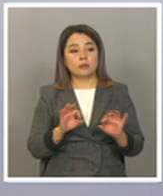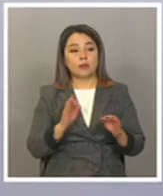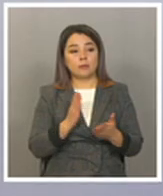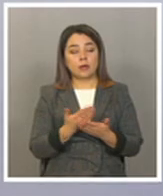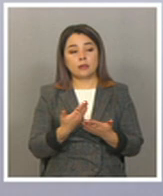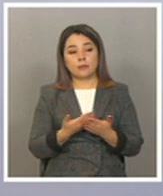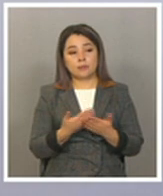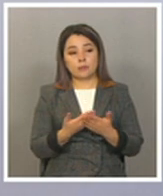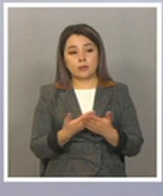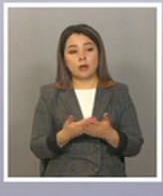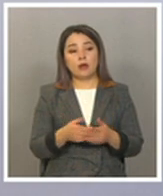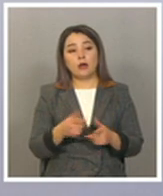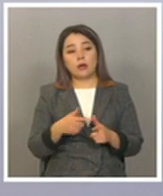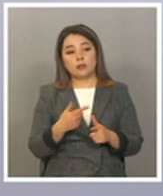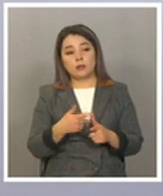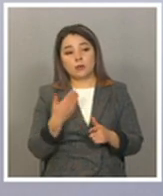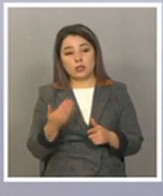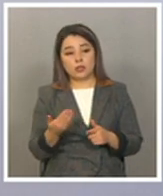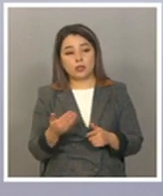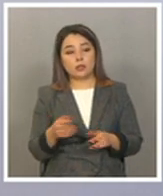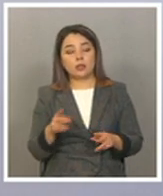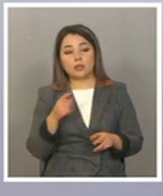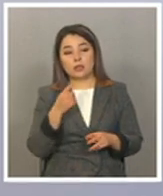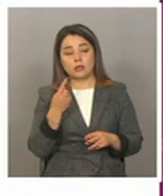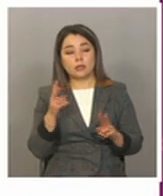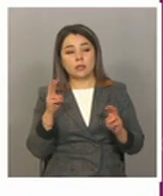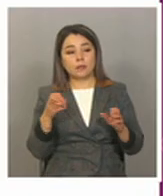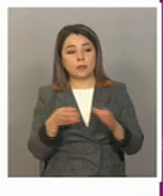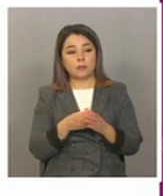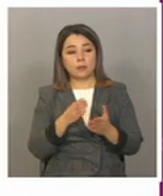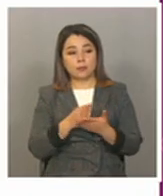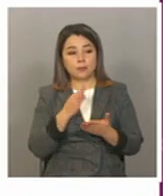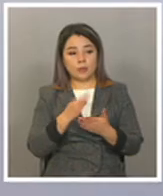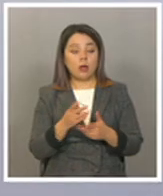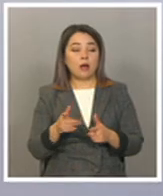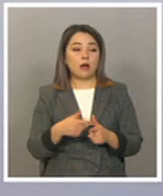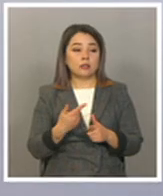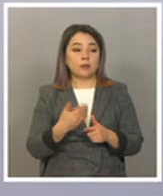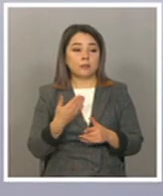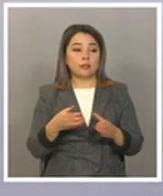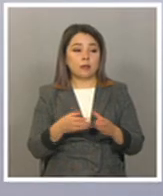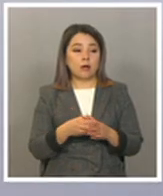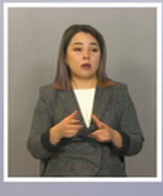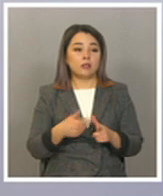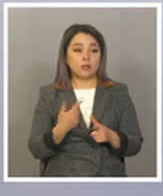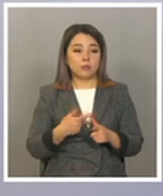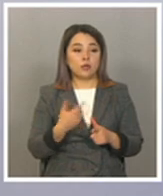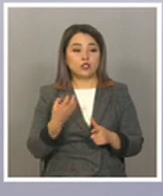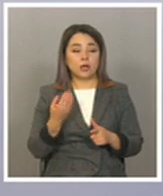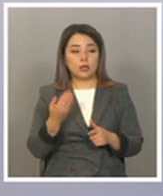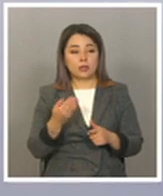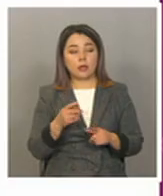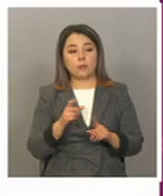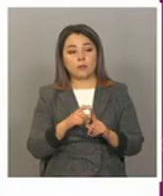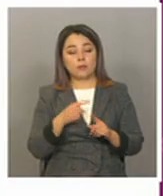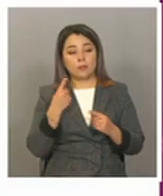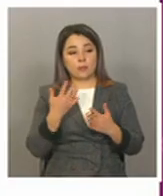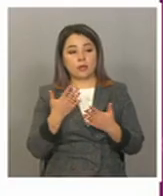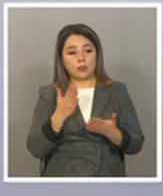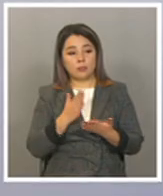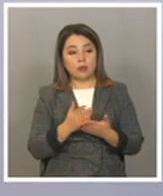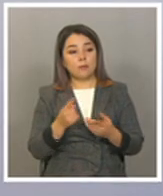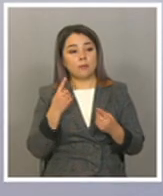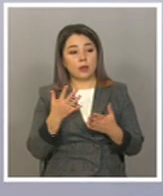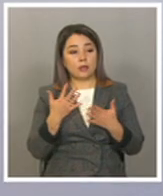Нұсқалары атымен және типімен. Атымен, атымен және мәнімен.